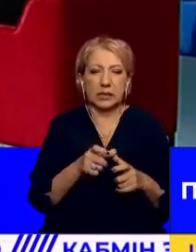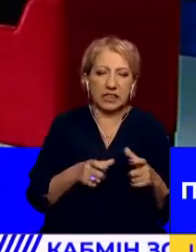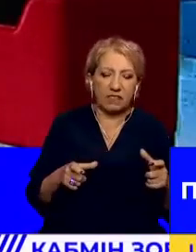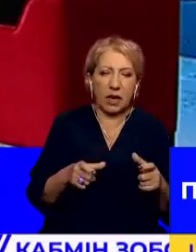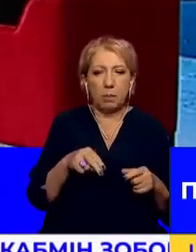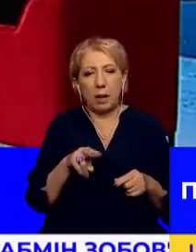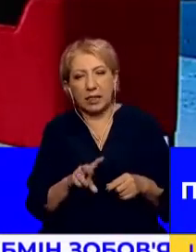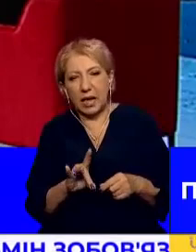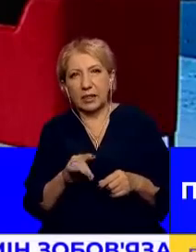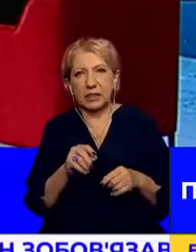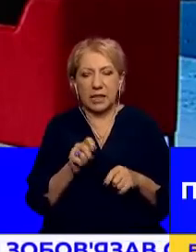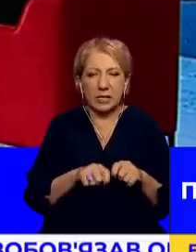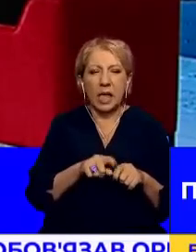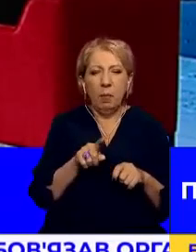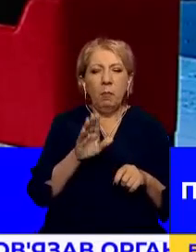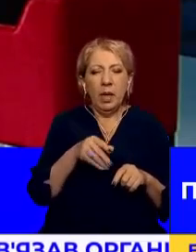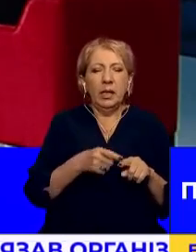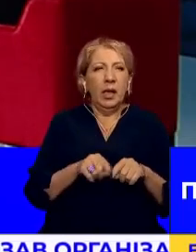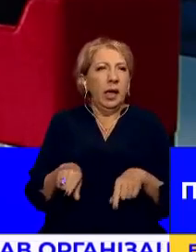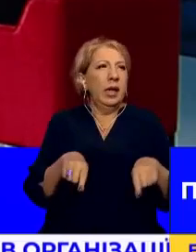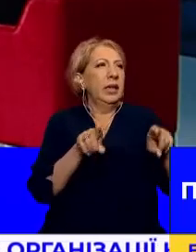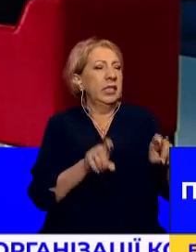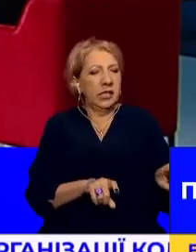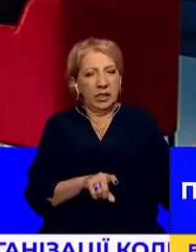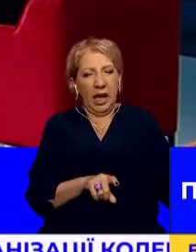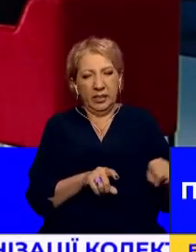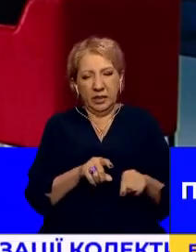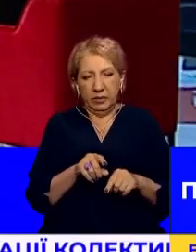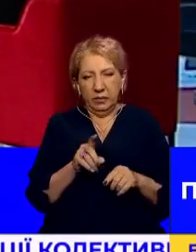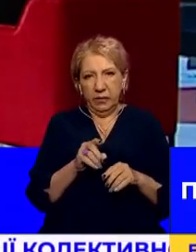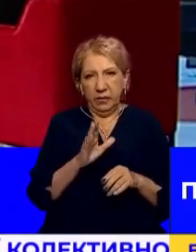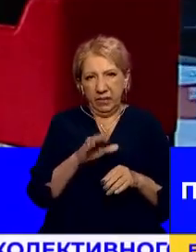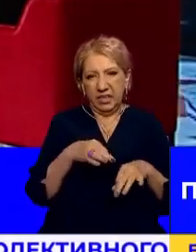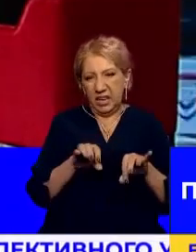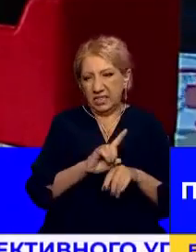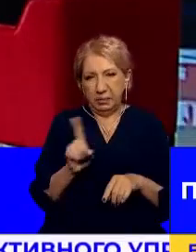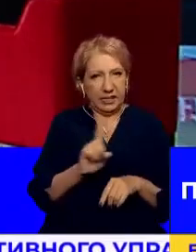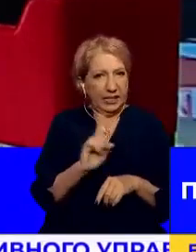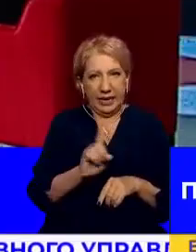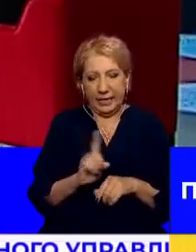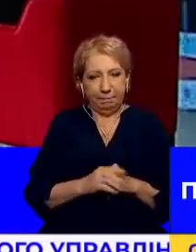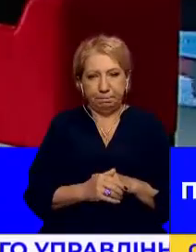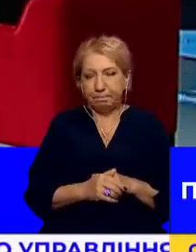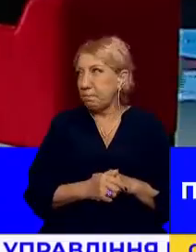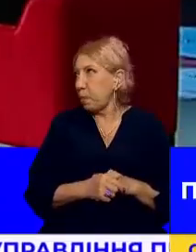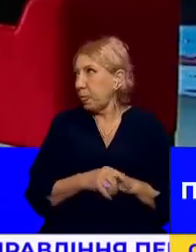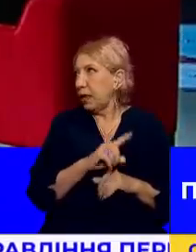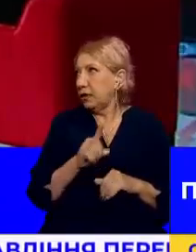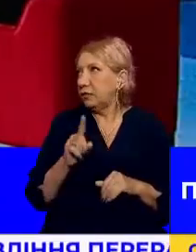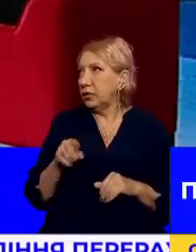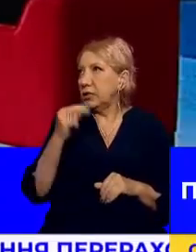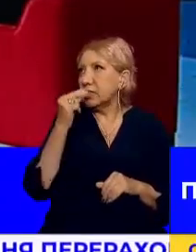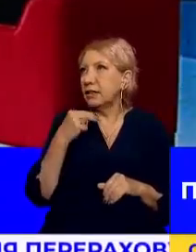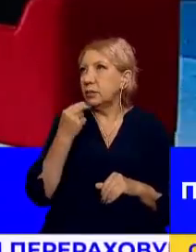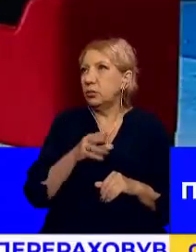або ПЛР-тест, і після цього вам кажуть, сідайте у транспорт. Ні. Вони, слава Богу,